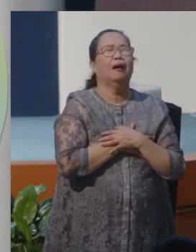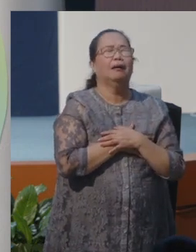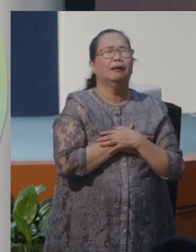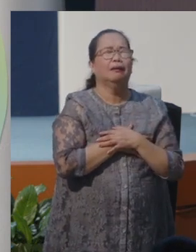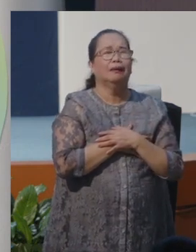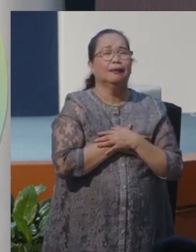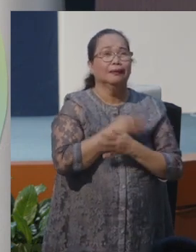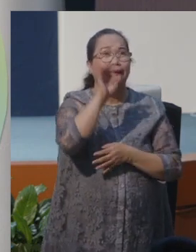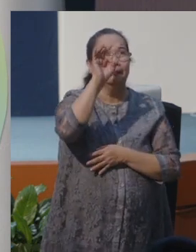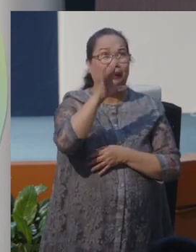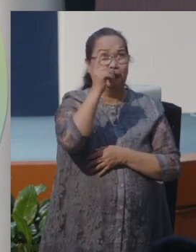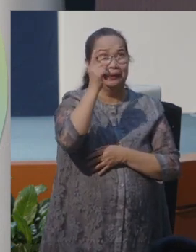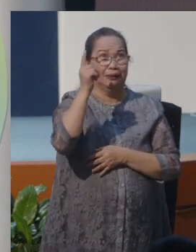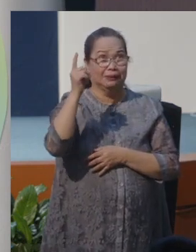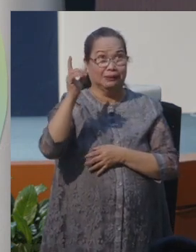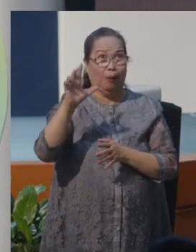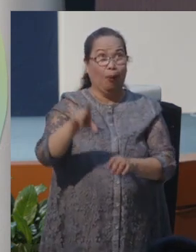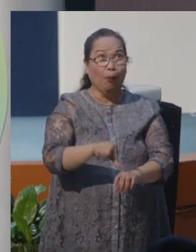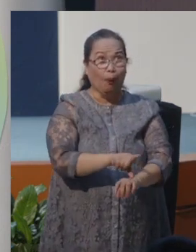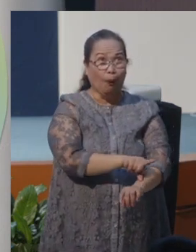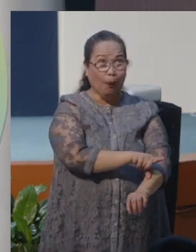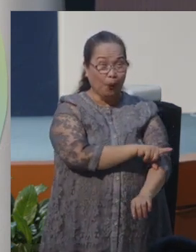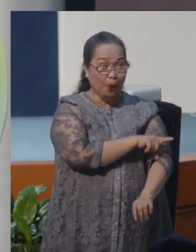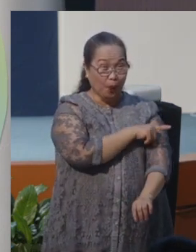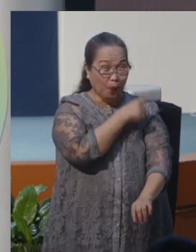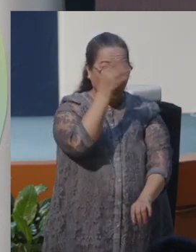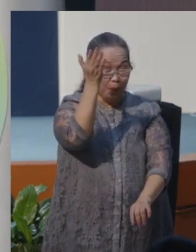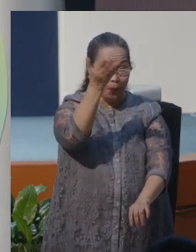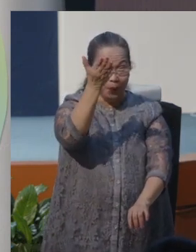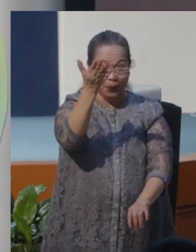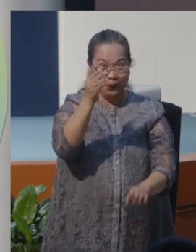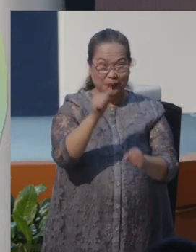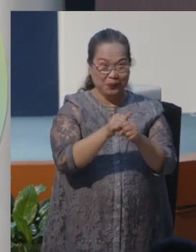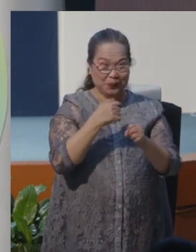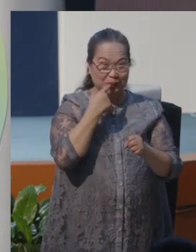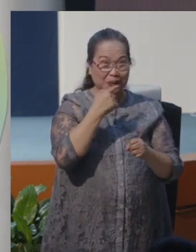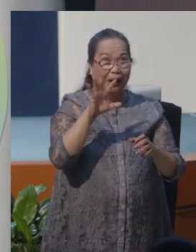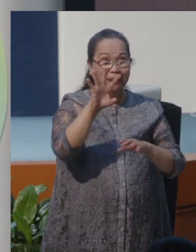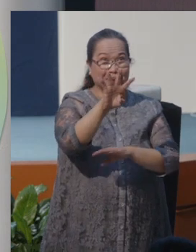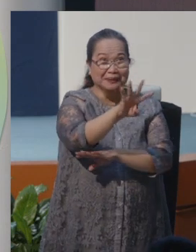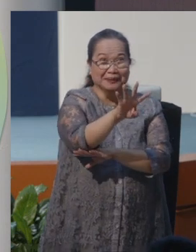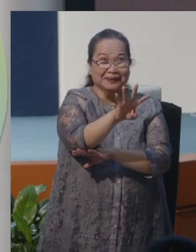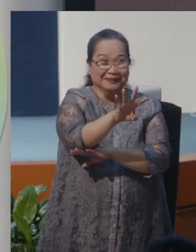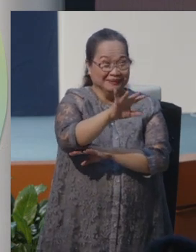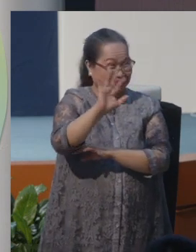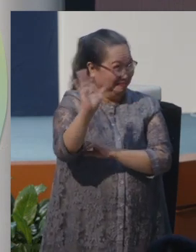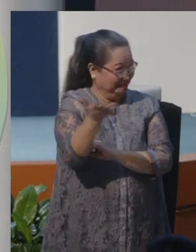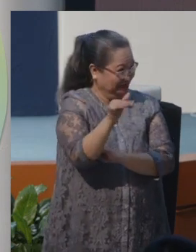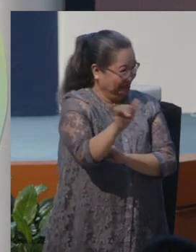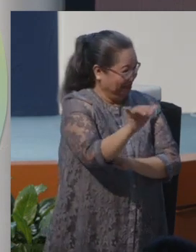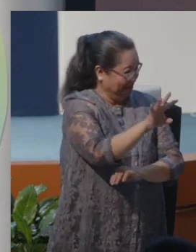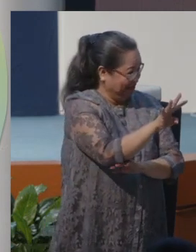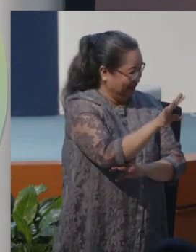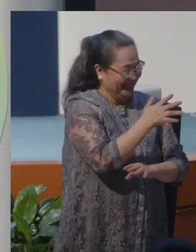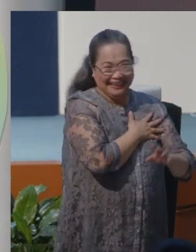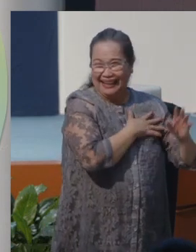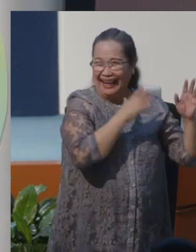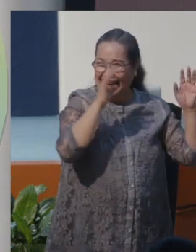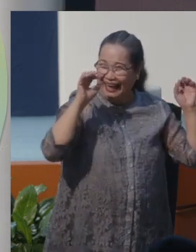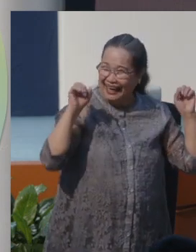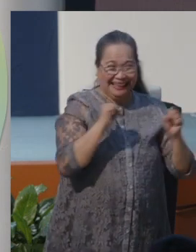ko? Isa-isa natin titignan. Lampas na ng 4:00. Patay tayo dyan.